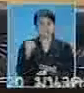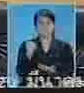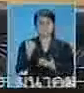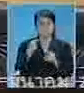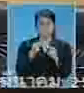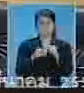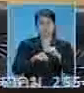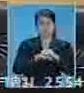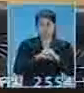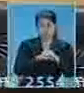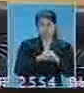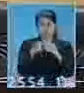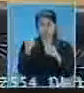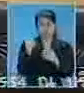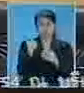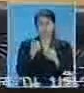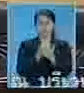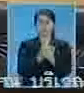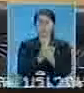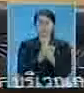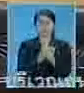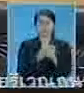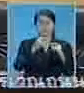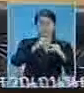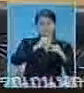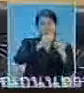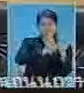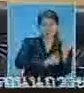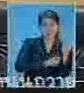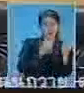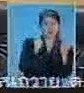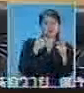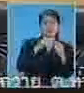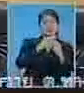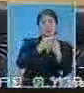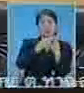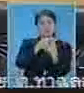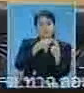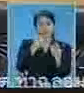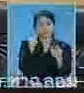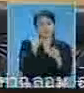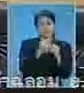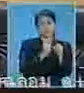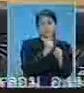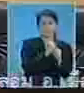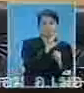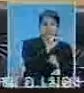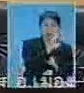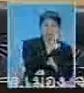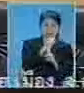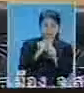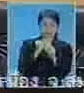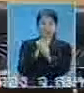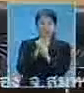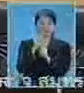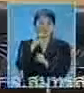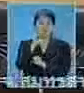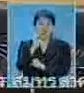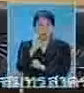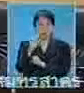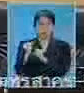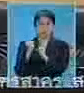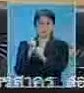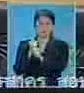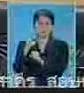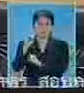ลสลากการกุศลในลักษณะนี้นะครับ46 44รอบนึง46อีกรอบนึง48อีกรอบนึงเงินหามาเท่าไหร่ก็ใช้ไม่